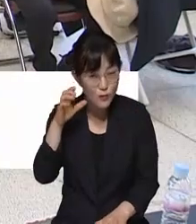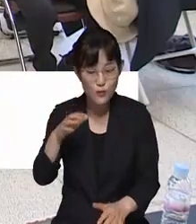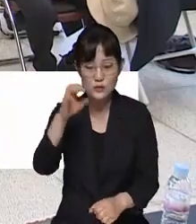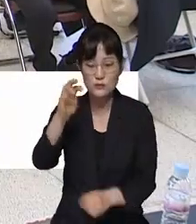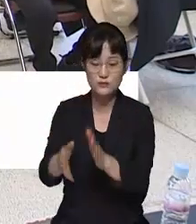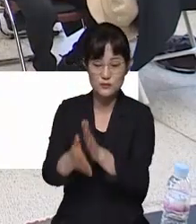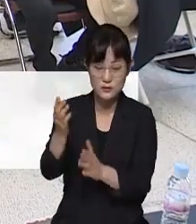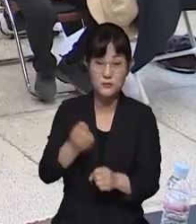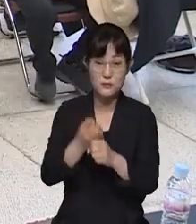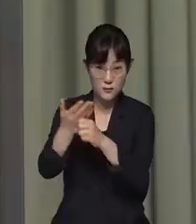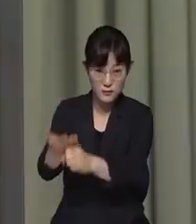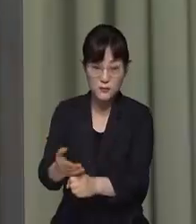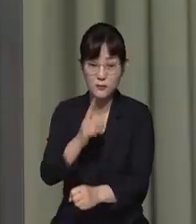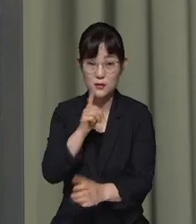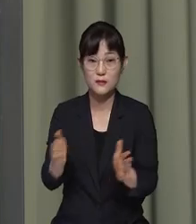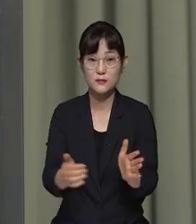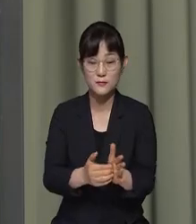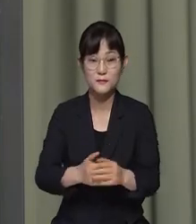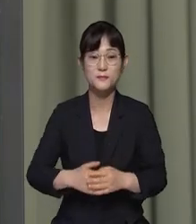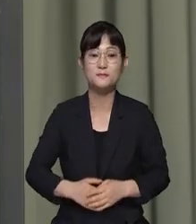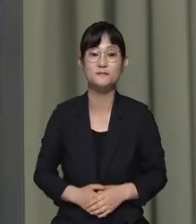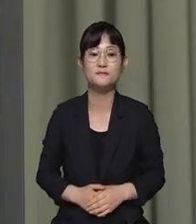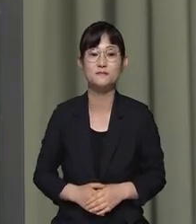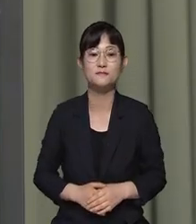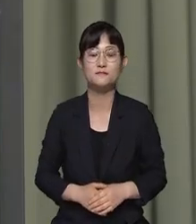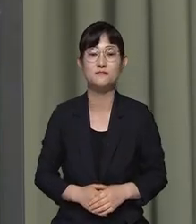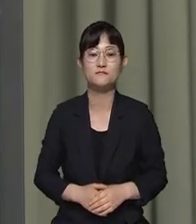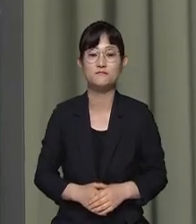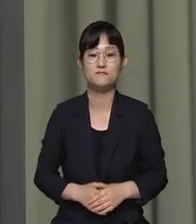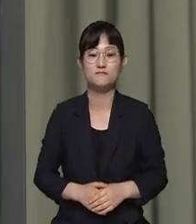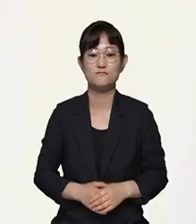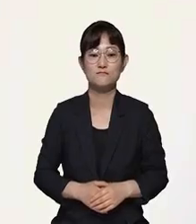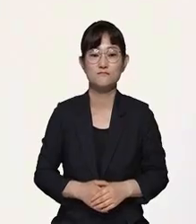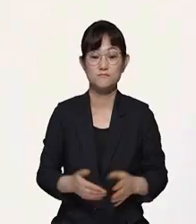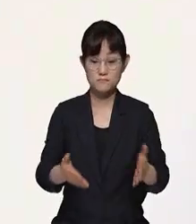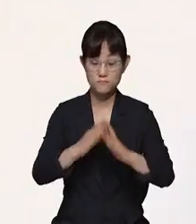시에 전달하겠다고 밝혔습니다. 이런 혜택이